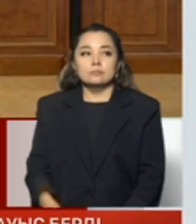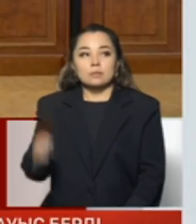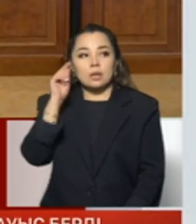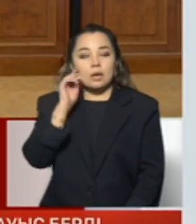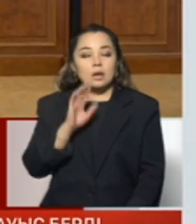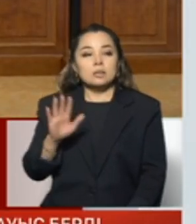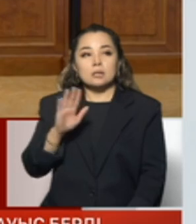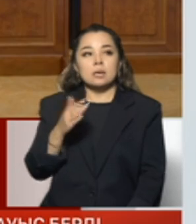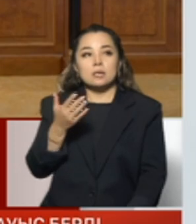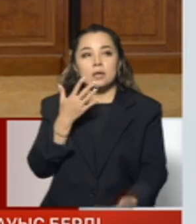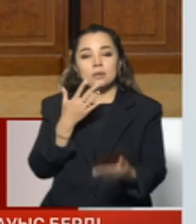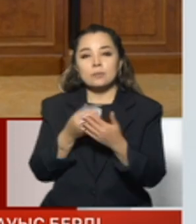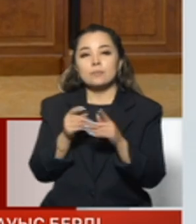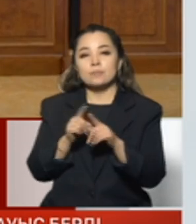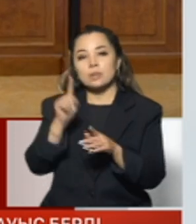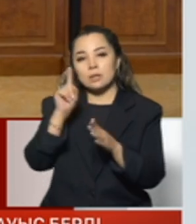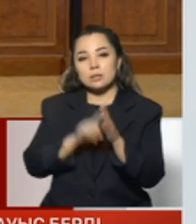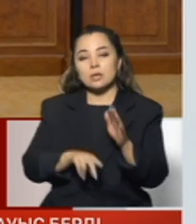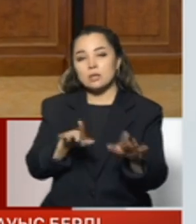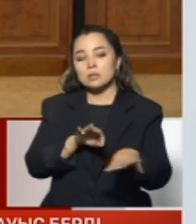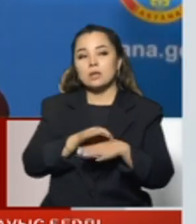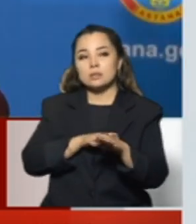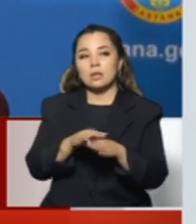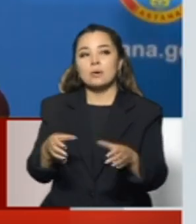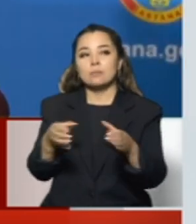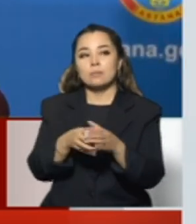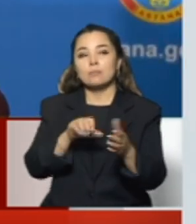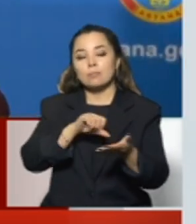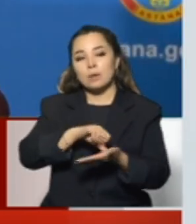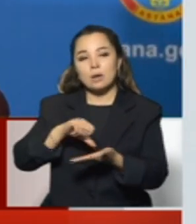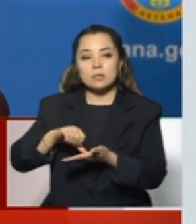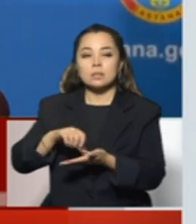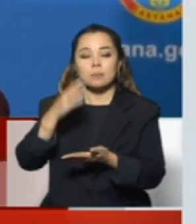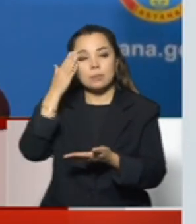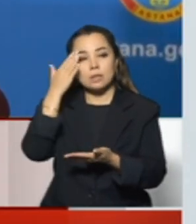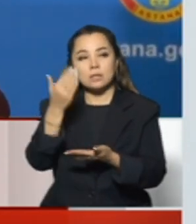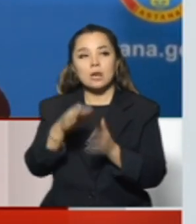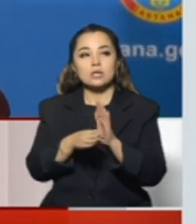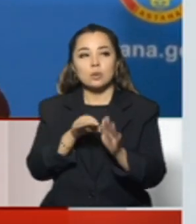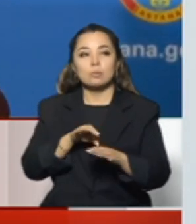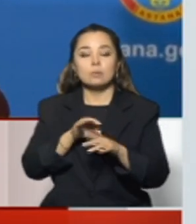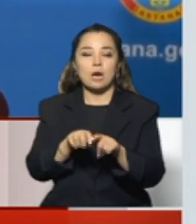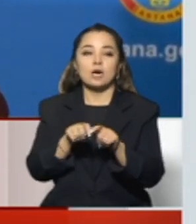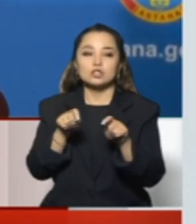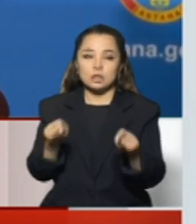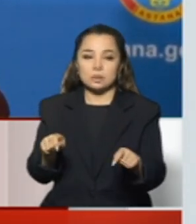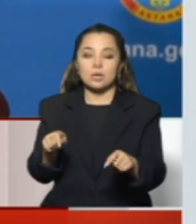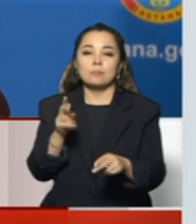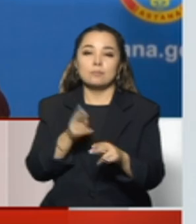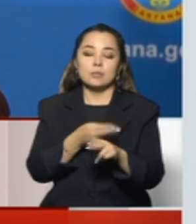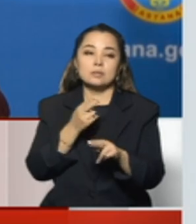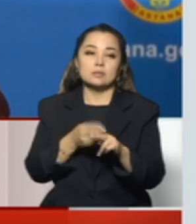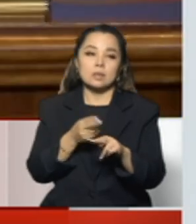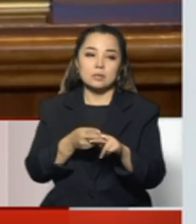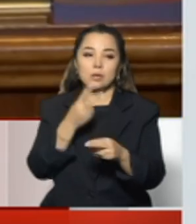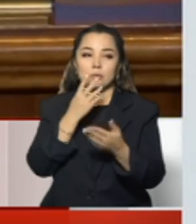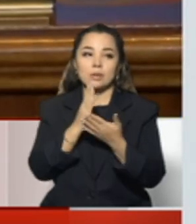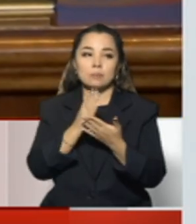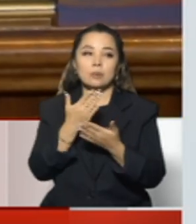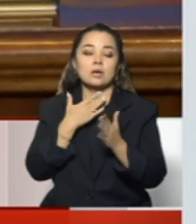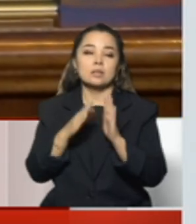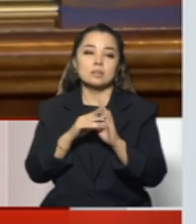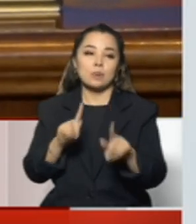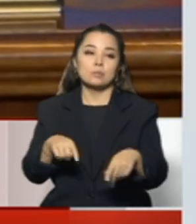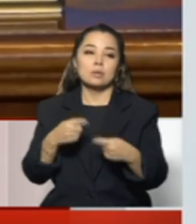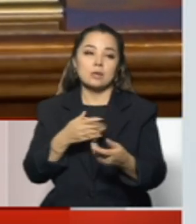Азиядағы өзара іс-қимыл және сенім шаралары кеңесі байқаушыларының пікірінше референдум ашық әрі кедергісіз өтті. Дауыс